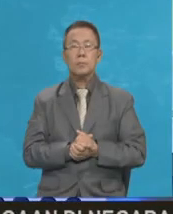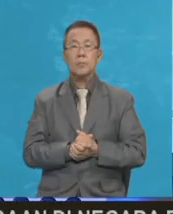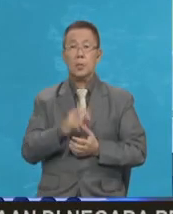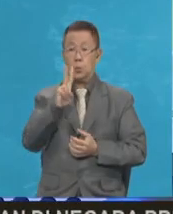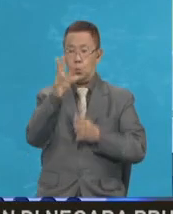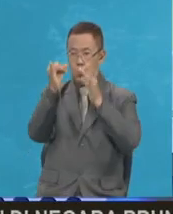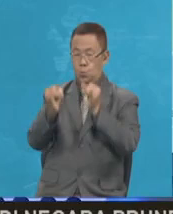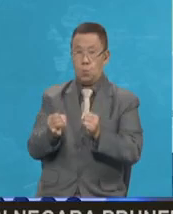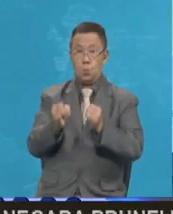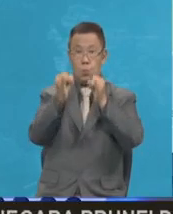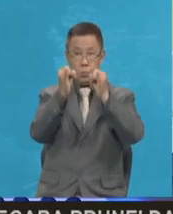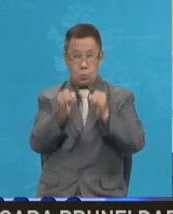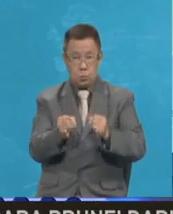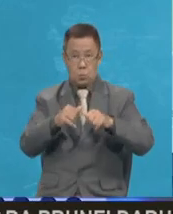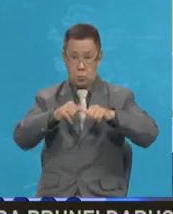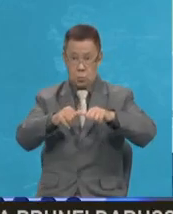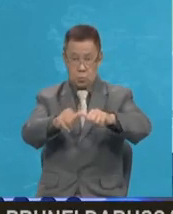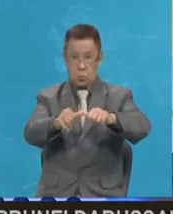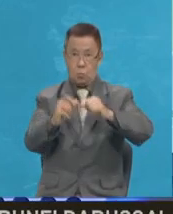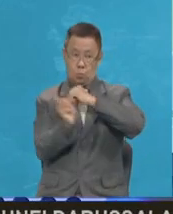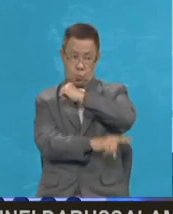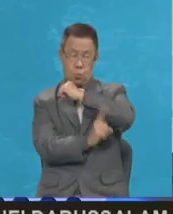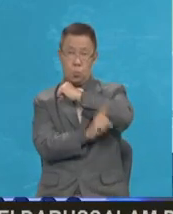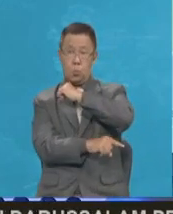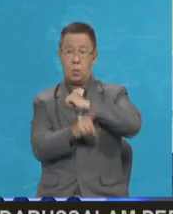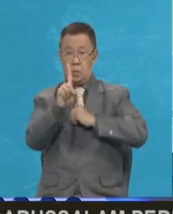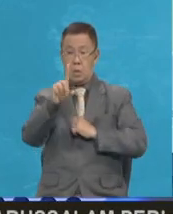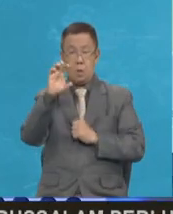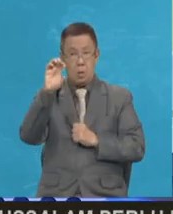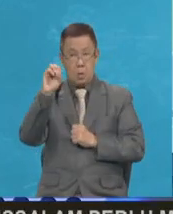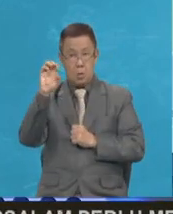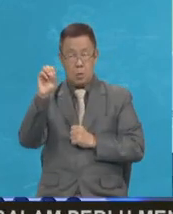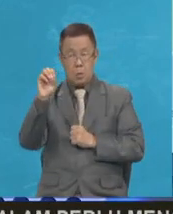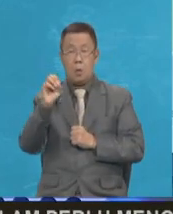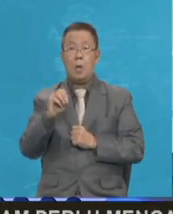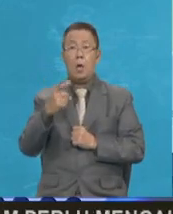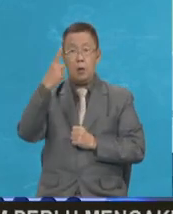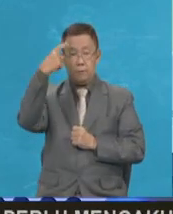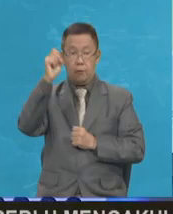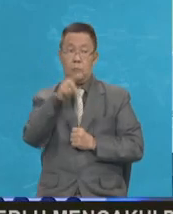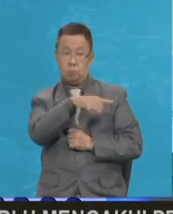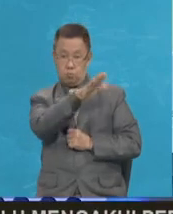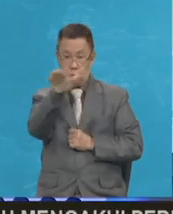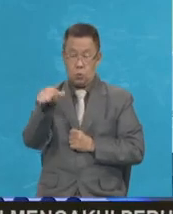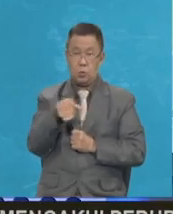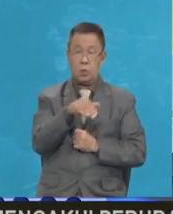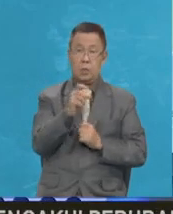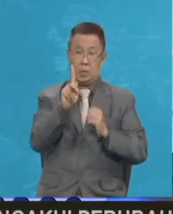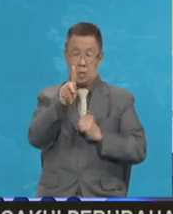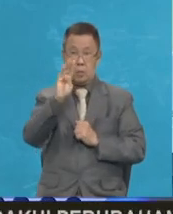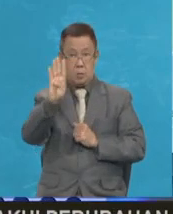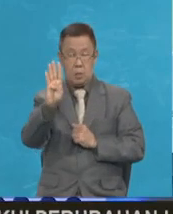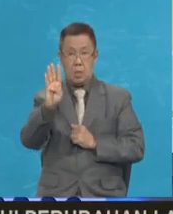G2 individu-individu masing-masing dikenakan denda kompas100 lengket oleh bagian penguatkuasaan Coba tanpa ndaran